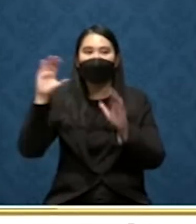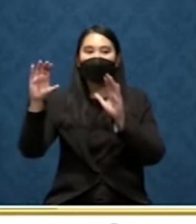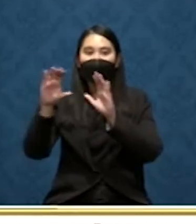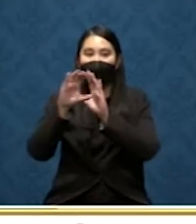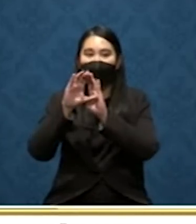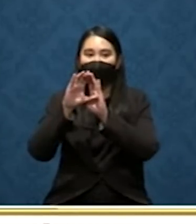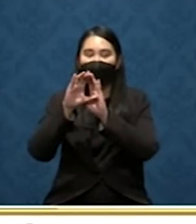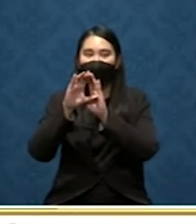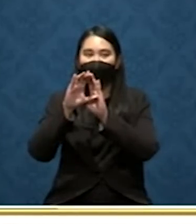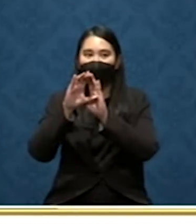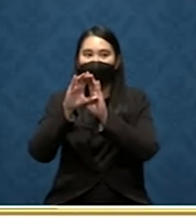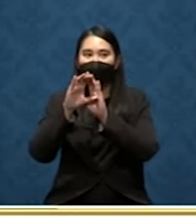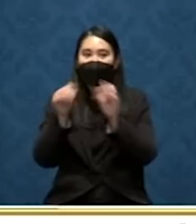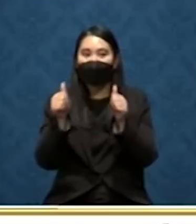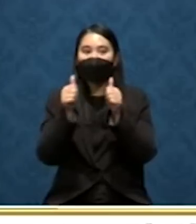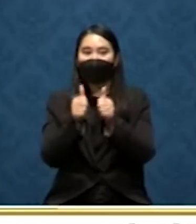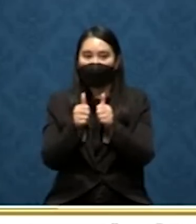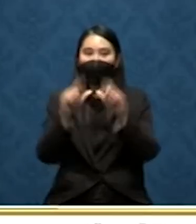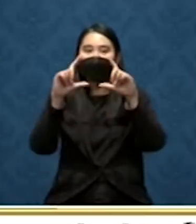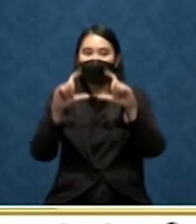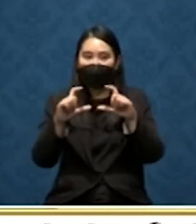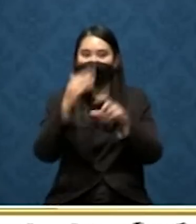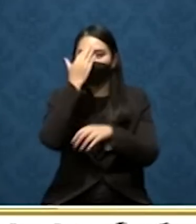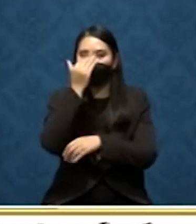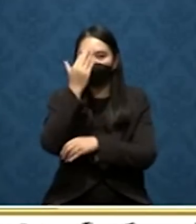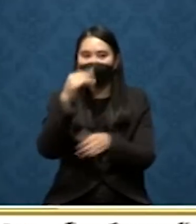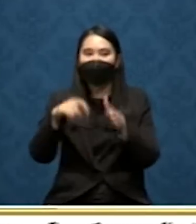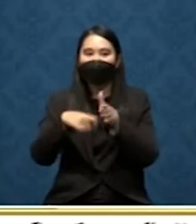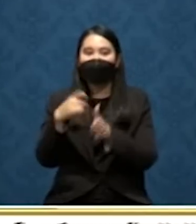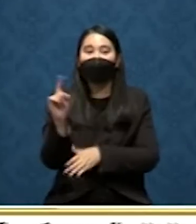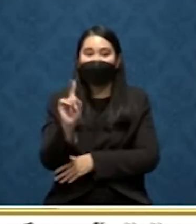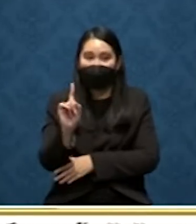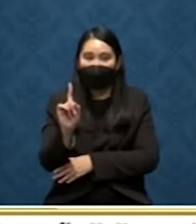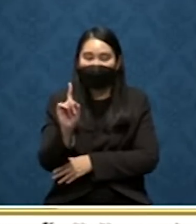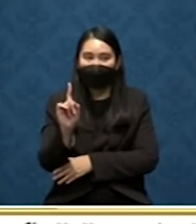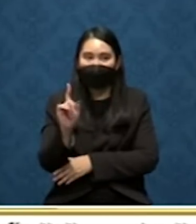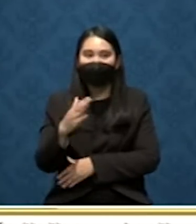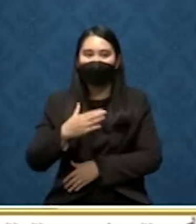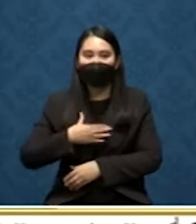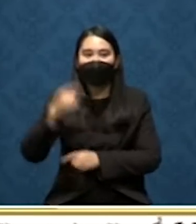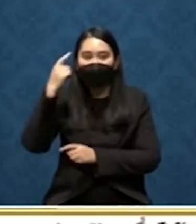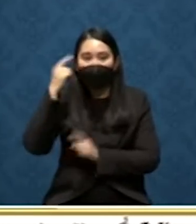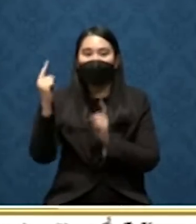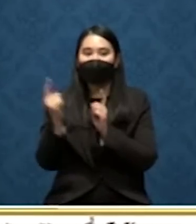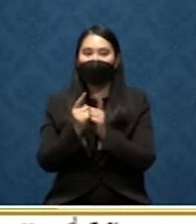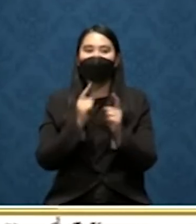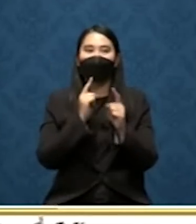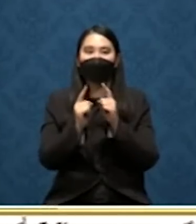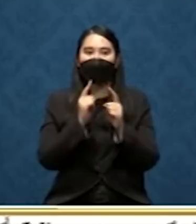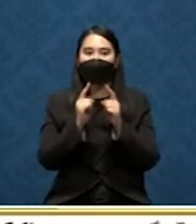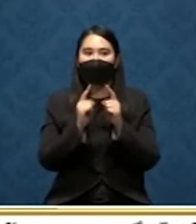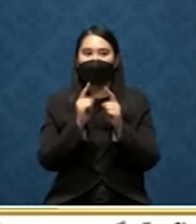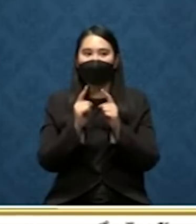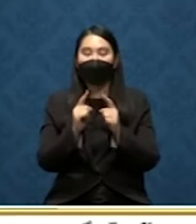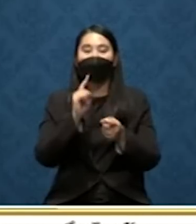คน อย่างนี้ เพระอะไร หอไม่อย่างไรในฐานะที่เป็นคนรู้จัก พูดคุยทกทายกันในฐานะ